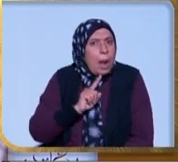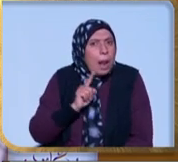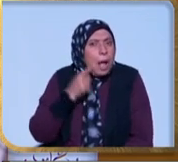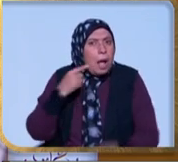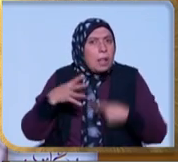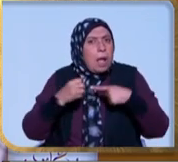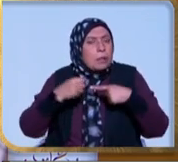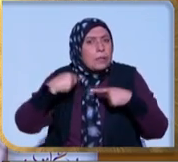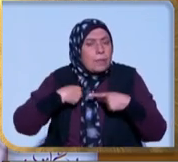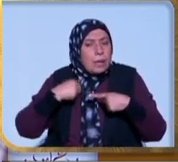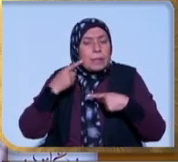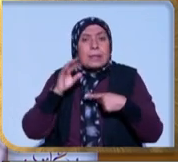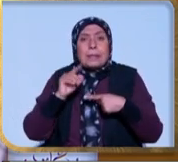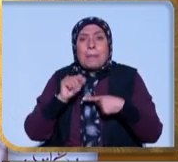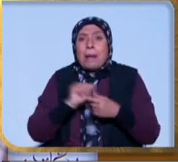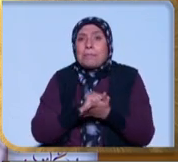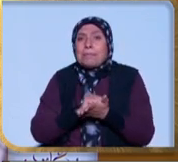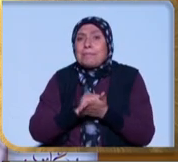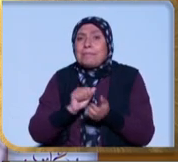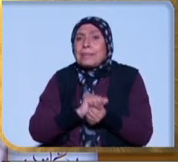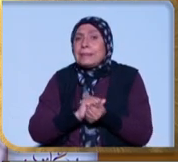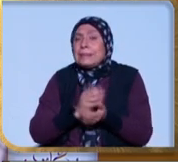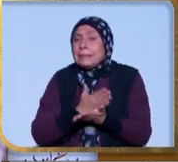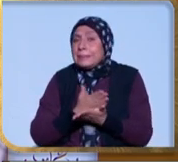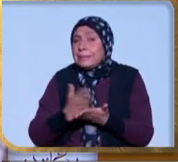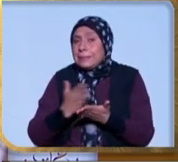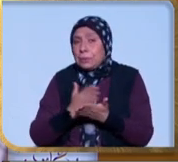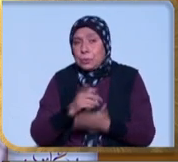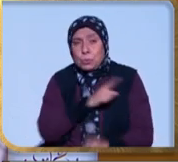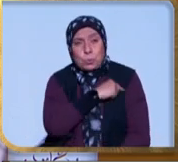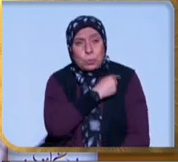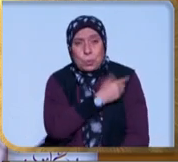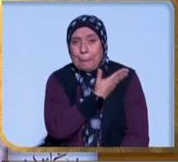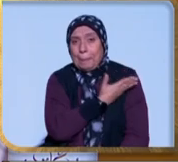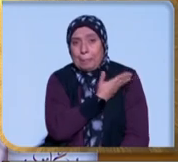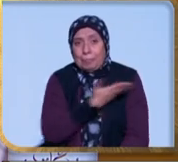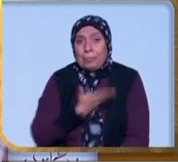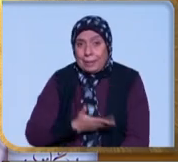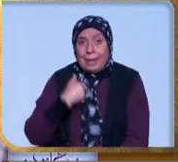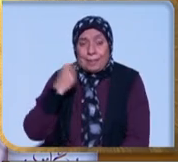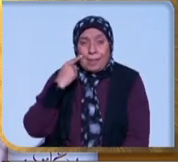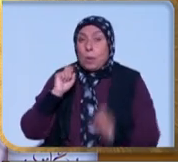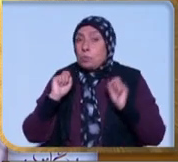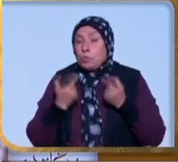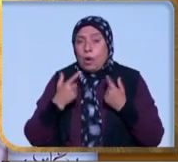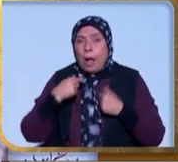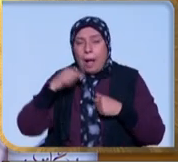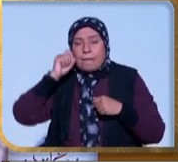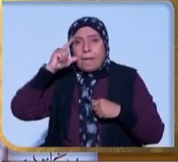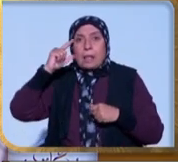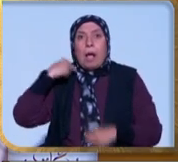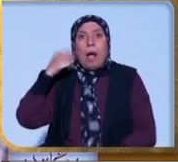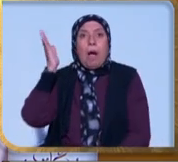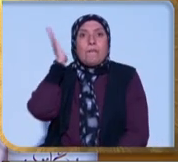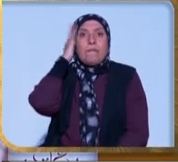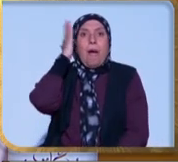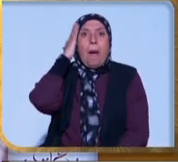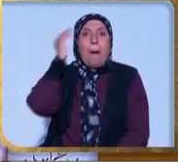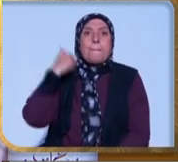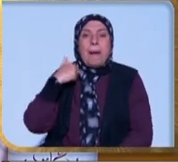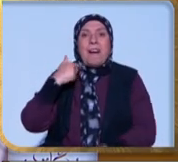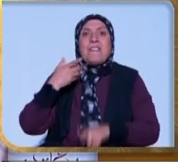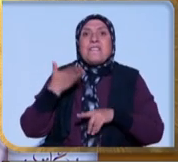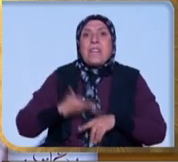بيخلي الإنسان، تطهير للإنسان من الذنوب، تعريف للإنسان بقدر النعم، تنبيه للإنسان من الأخطاء وإن هناك